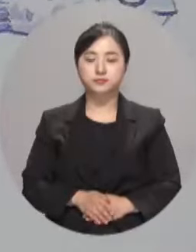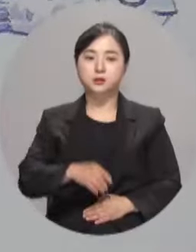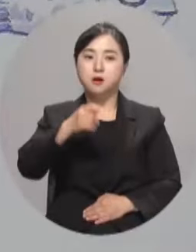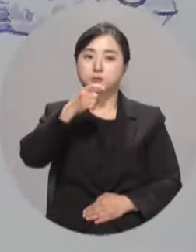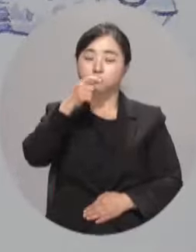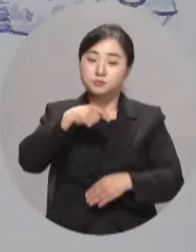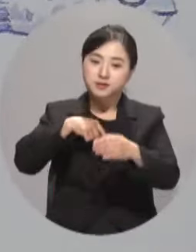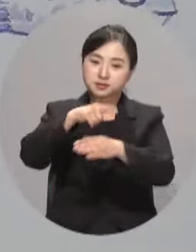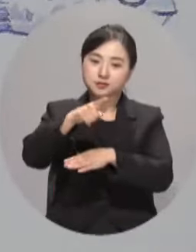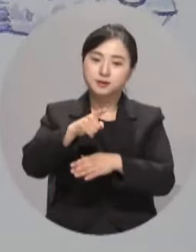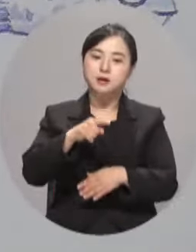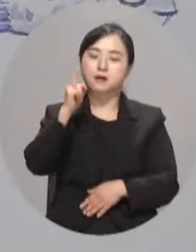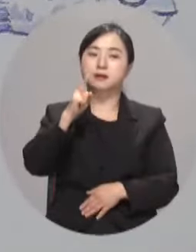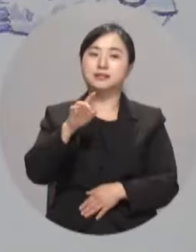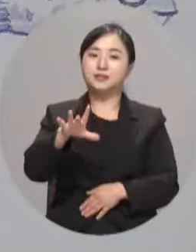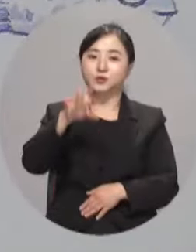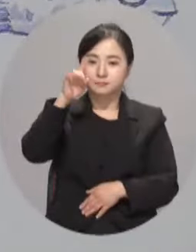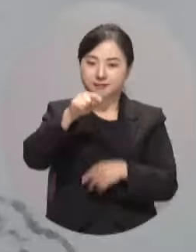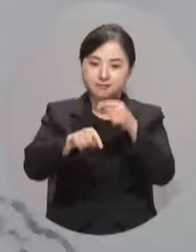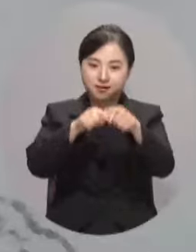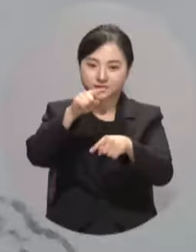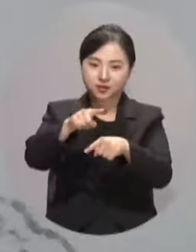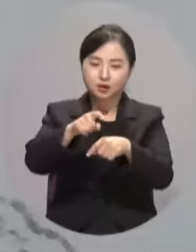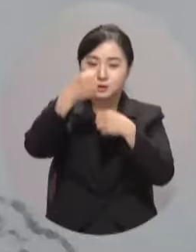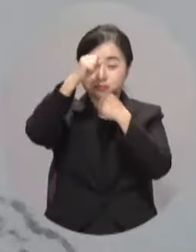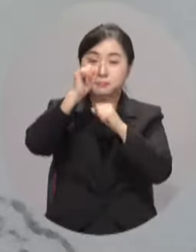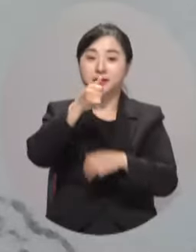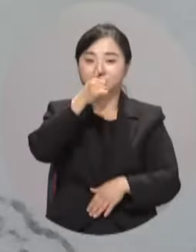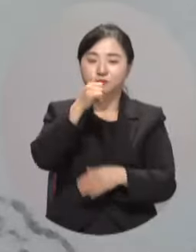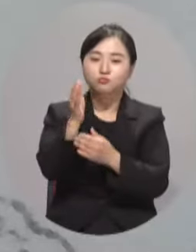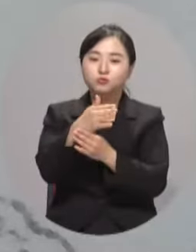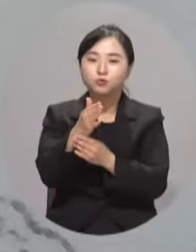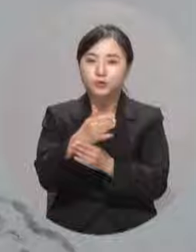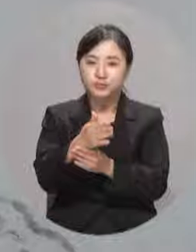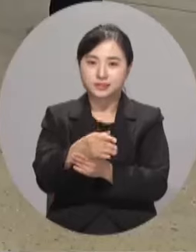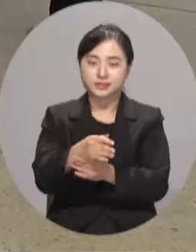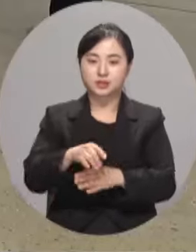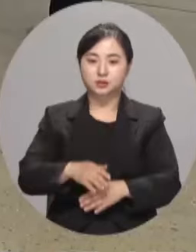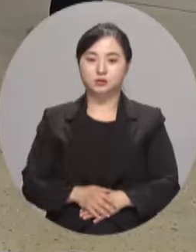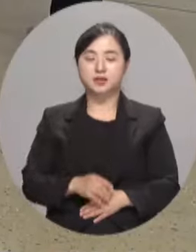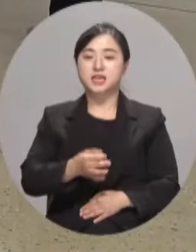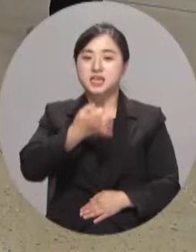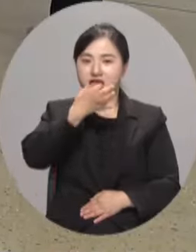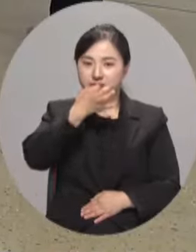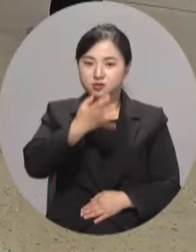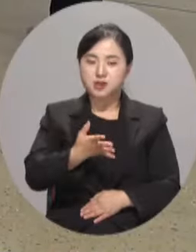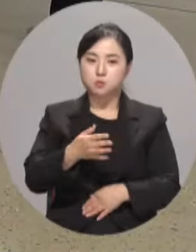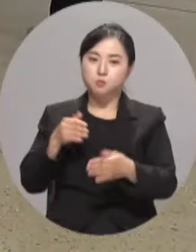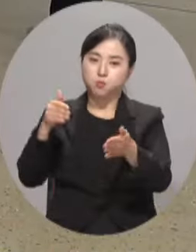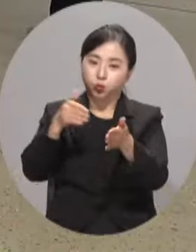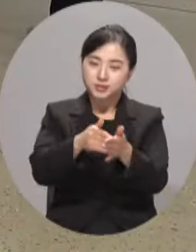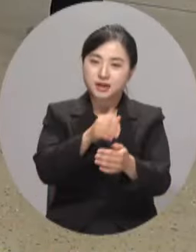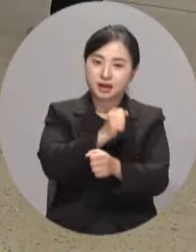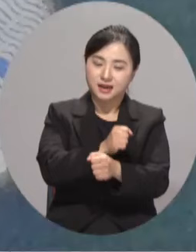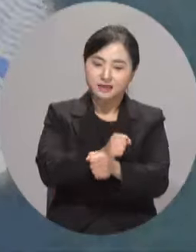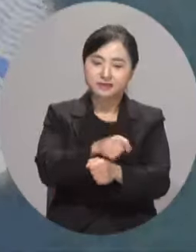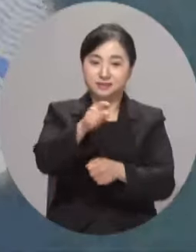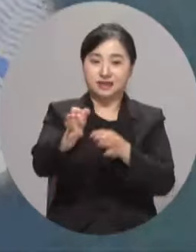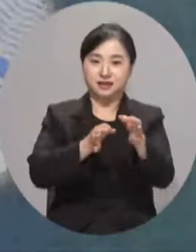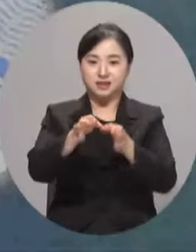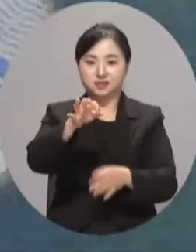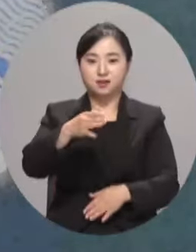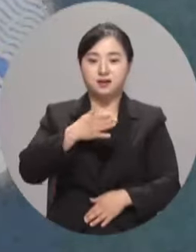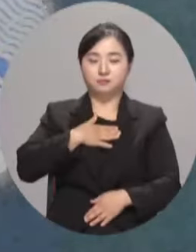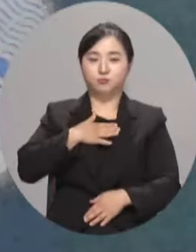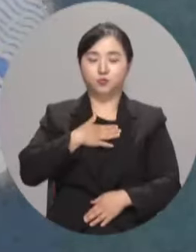물밖을 나와 회색빛 도시로 첫발을 내딛는 발달린 물고기 붕붕어. 우여곡절 끝에 도착한 붕어빵 노점에서